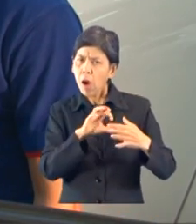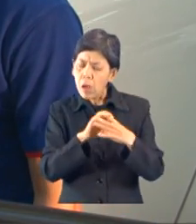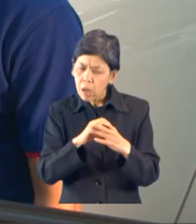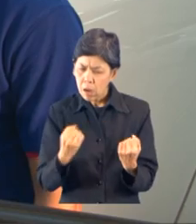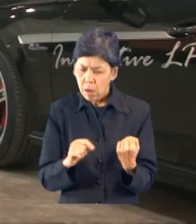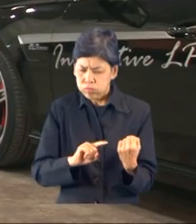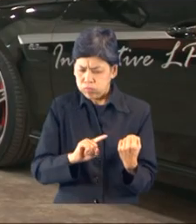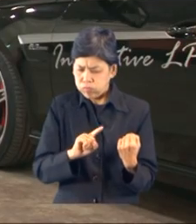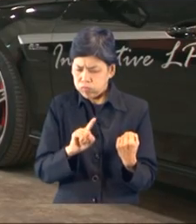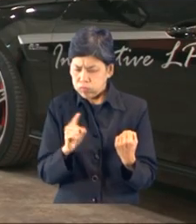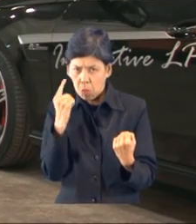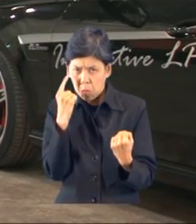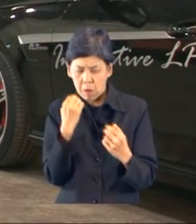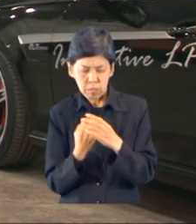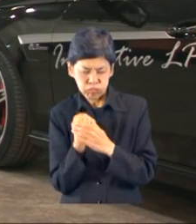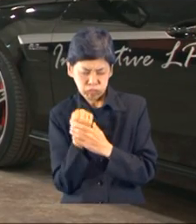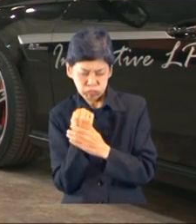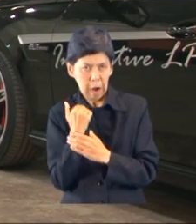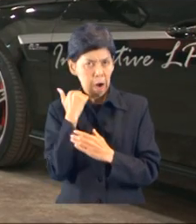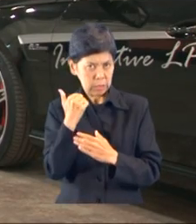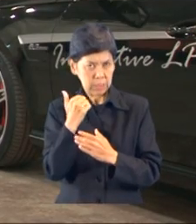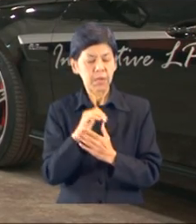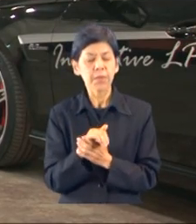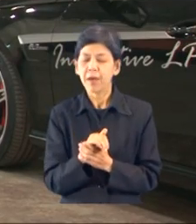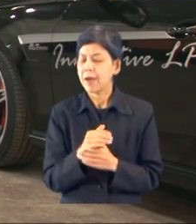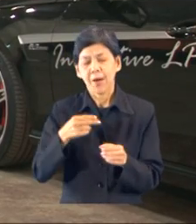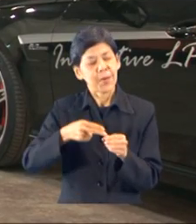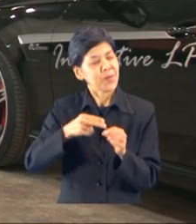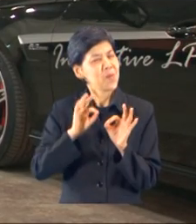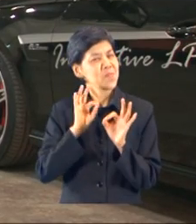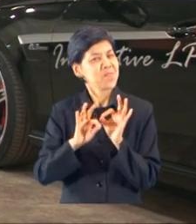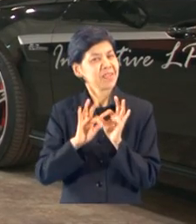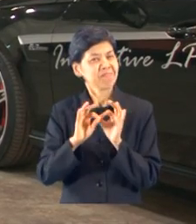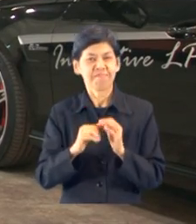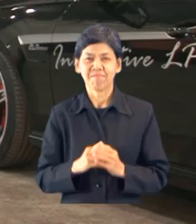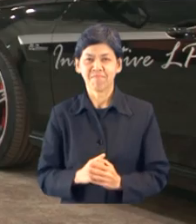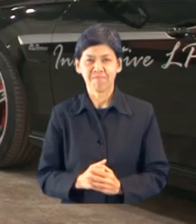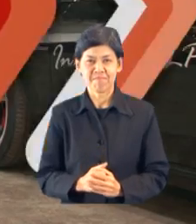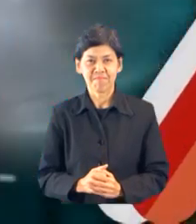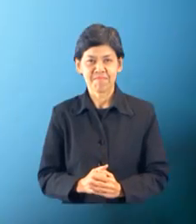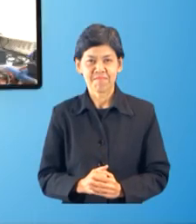ได้เรื่องของอัตราเร่งที่ดีขึ้นกำลังเครื่องยนต์ที่ดีขึ้นแล้วก็ประหยัดเชื้อเพลิงมากกว่าน